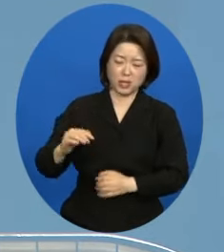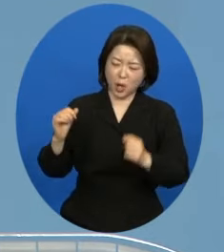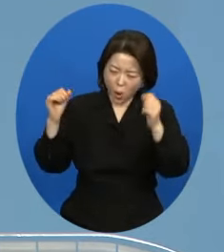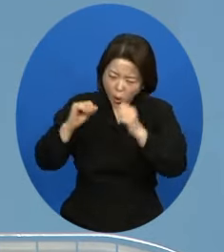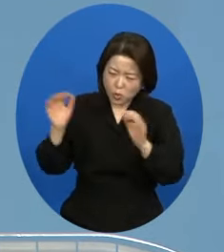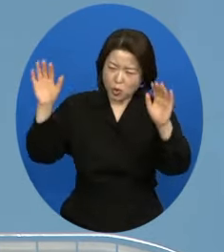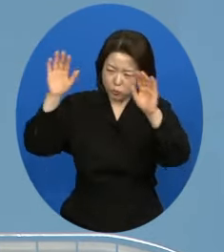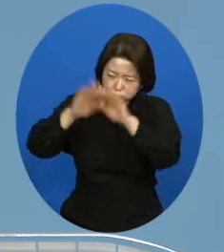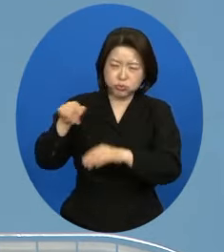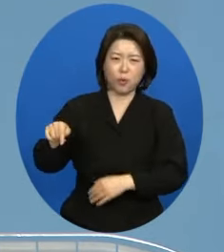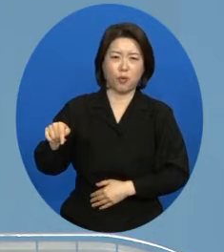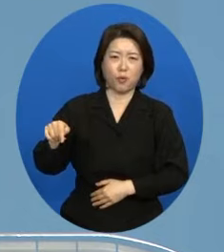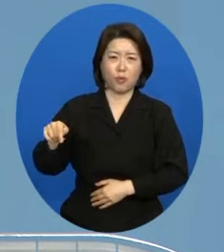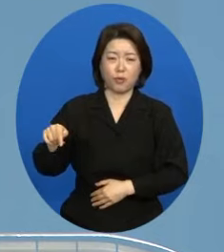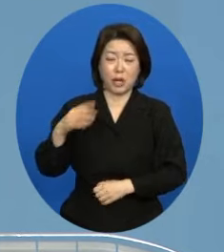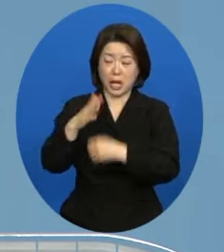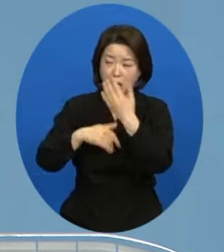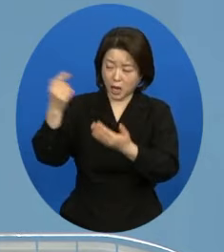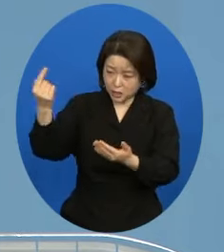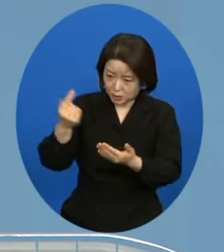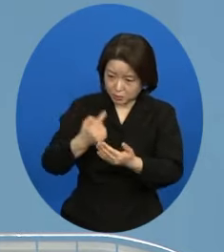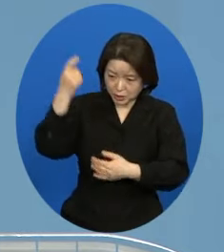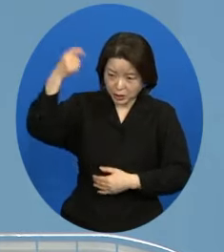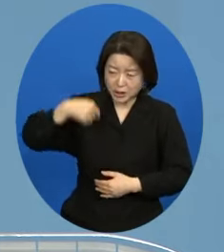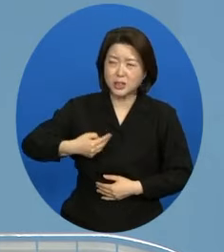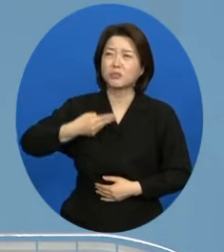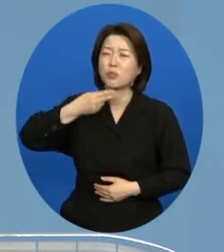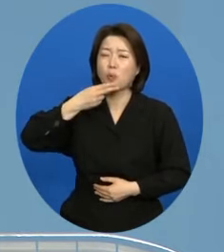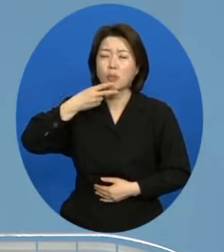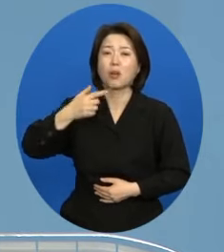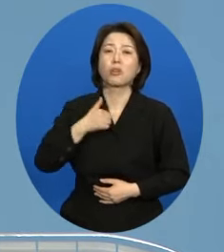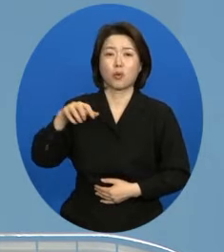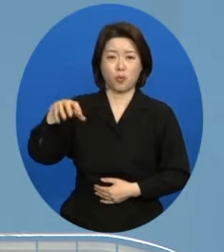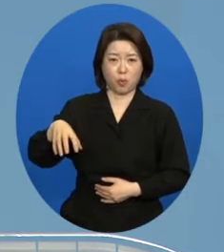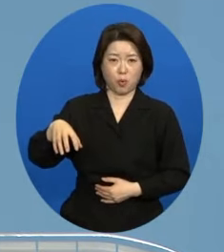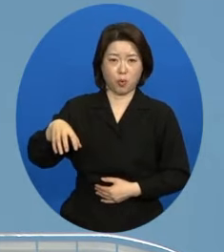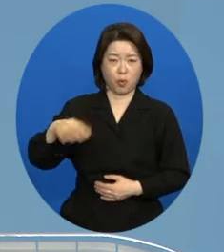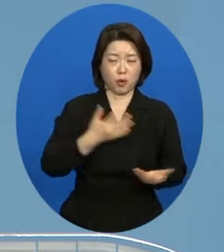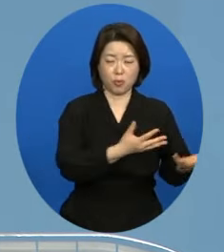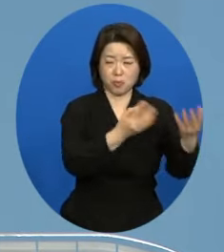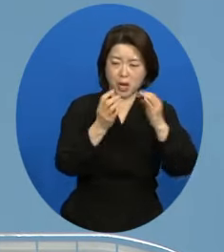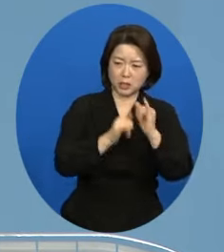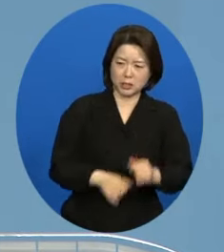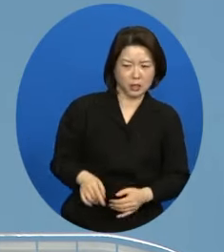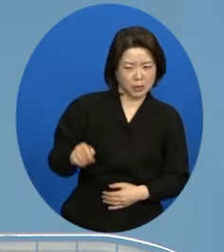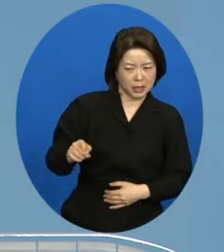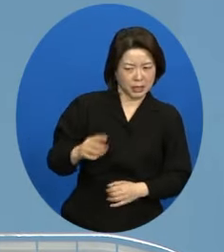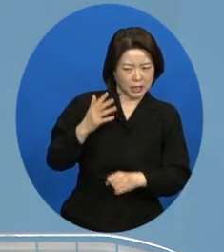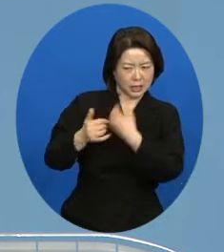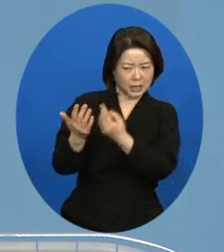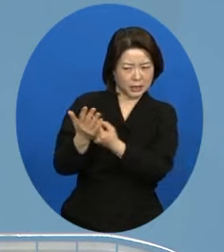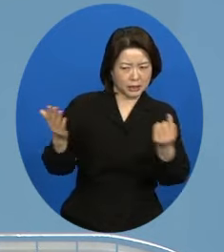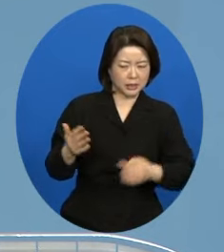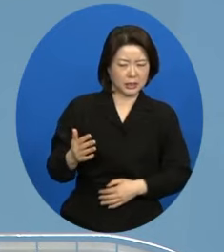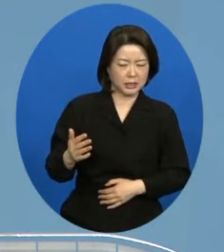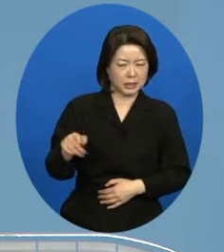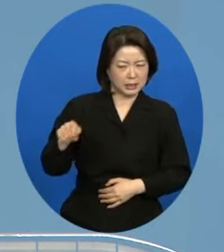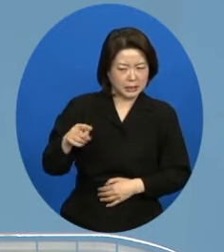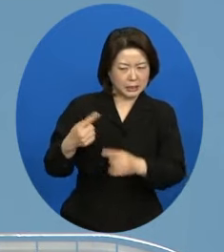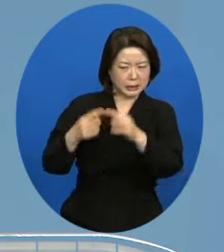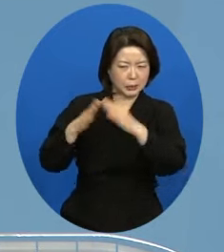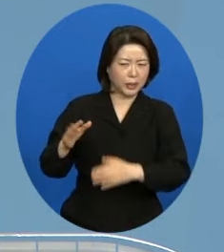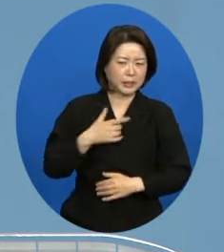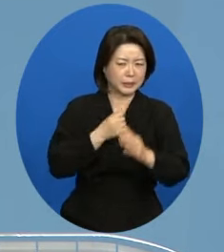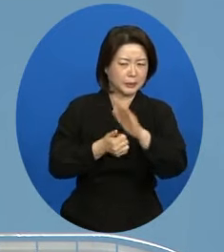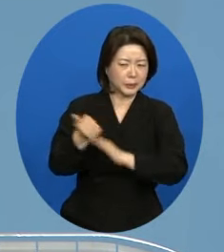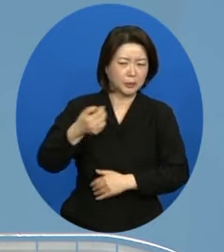어두웠습니다 하나님의 임재가 느껴지지 않았던 바로 그런 곳이었어요 그래 많은 사람들이 아 하나님이 떠나갔다 여기는 소망이 없어 많은